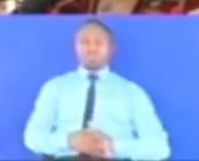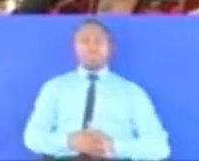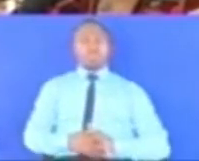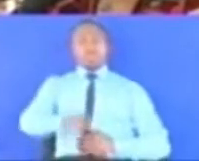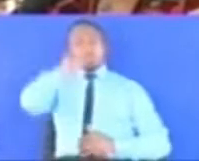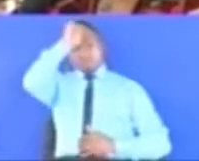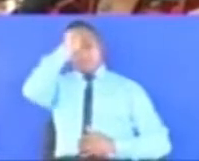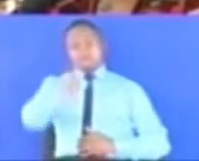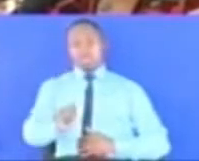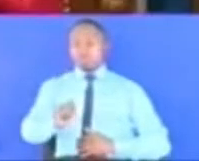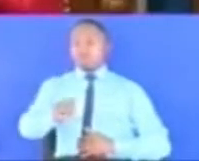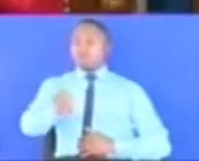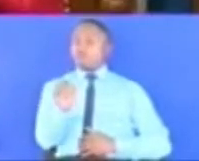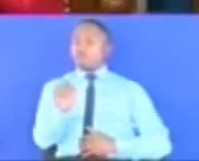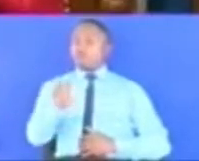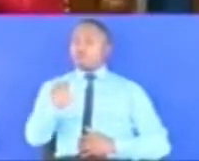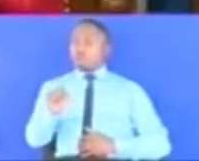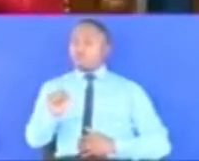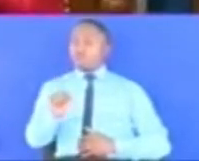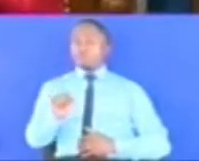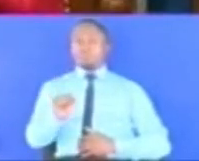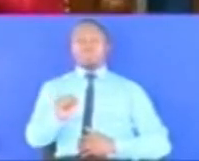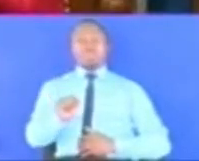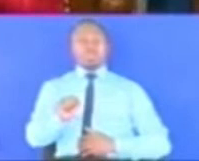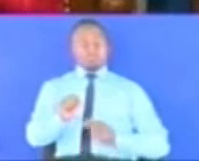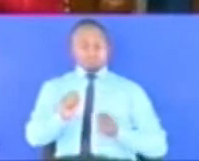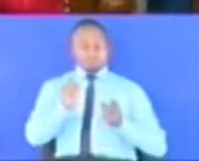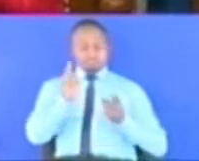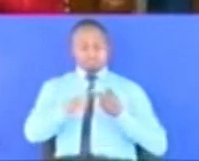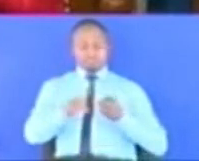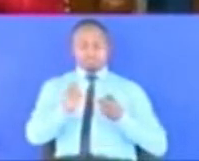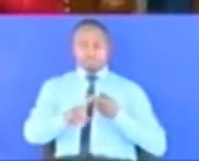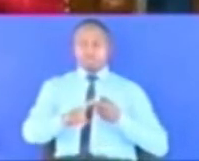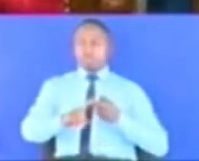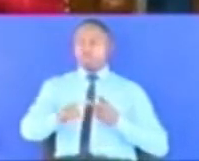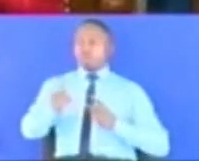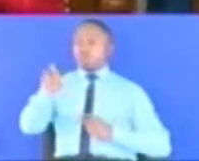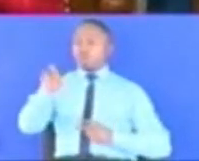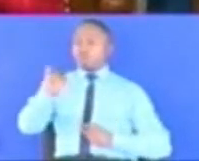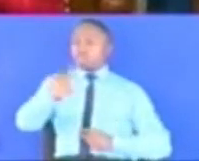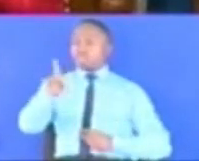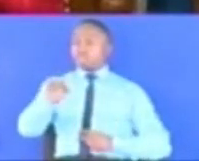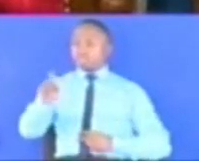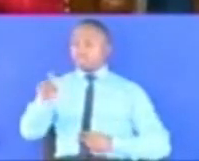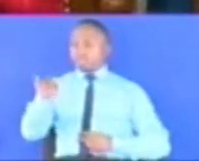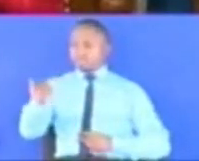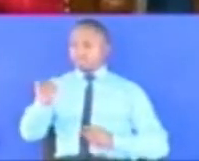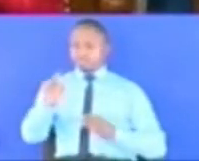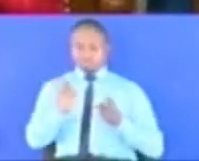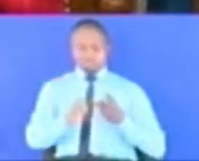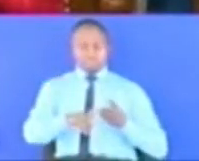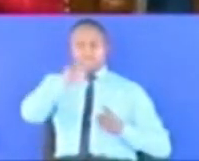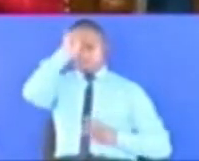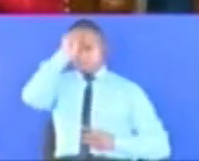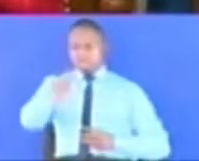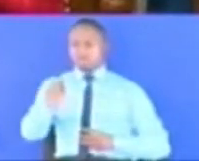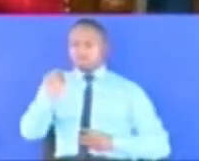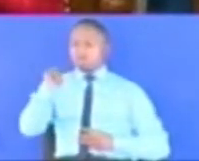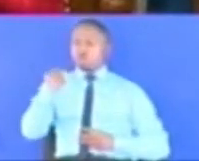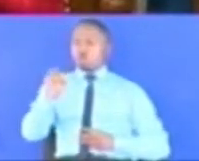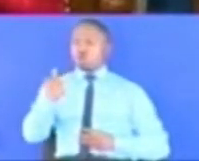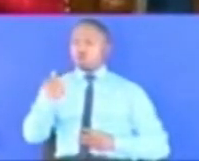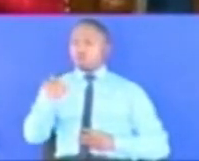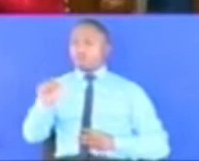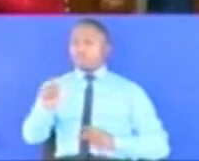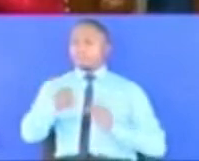Mheshimiwa Hawa Mchafu Chakoma atafuatiwa na mheshimiwa Riziki Saidi Lulida. Mheshimiwa Nora